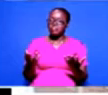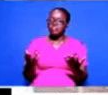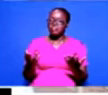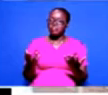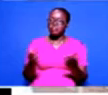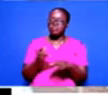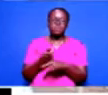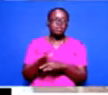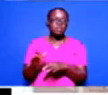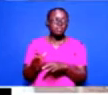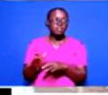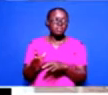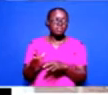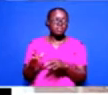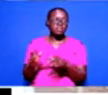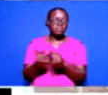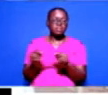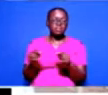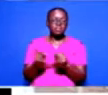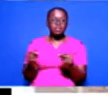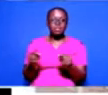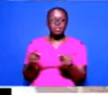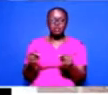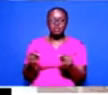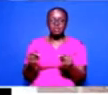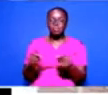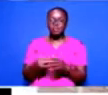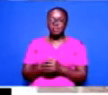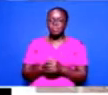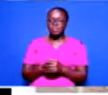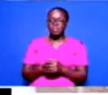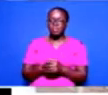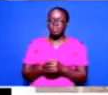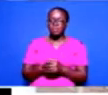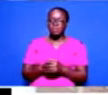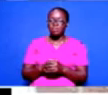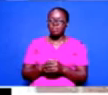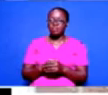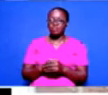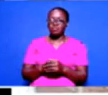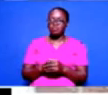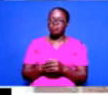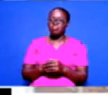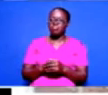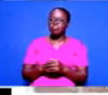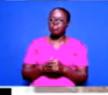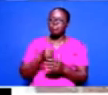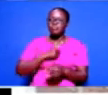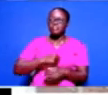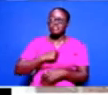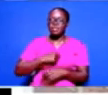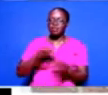pole personally. Mimi nije nitoe pole kwa familia